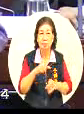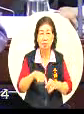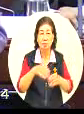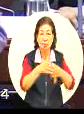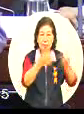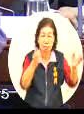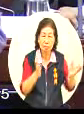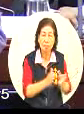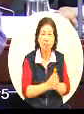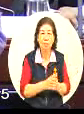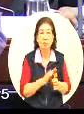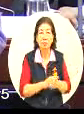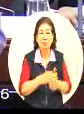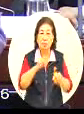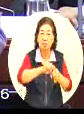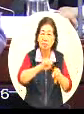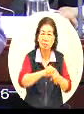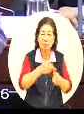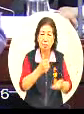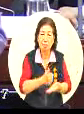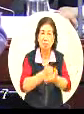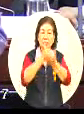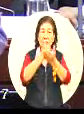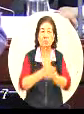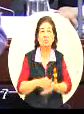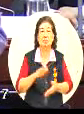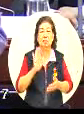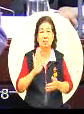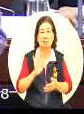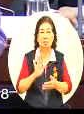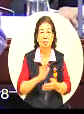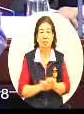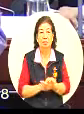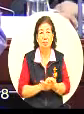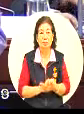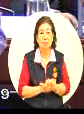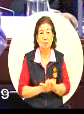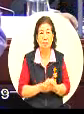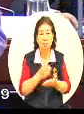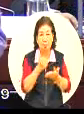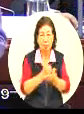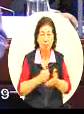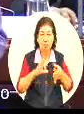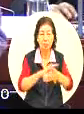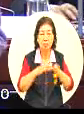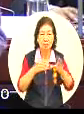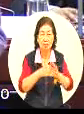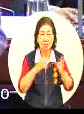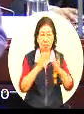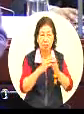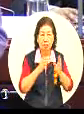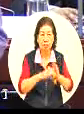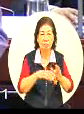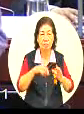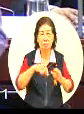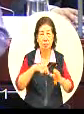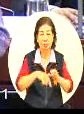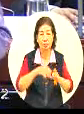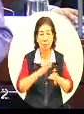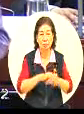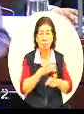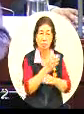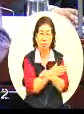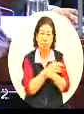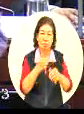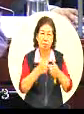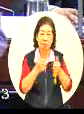分又能够更多的尊重。所以我会请文化局对陈议员很多宝贵的意见一定